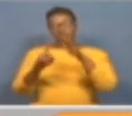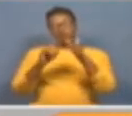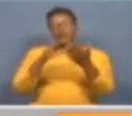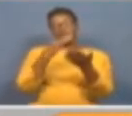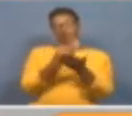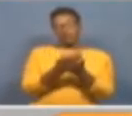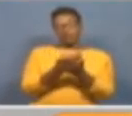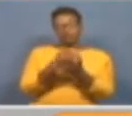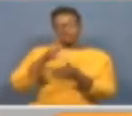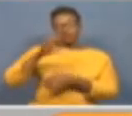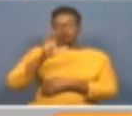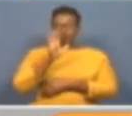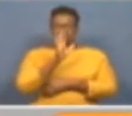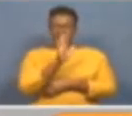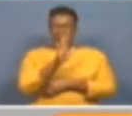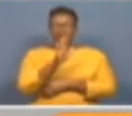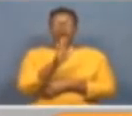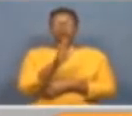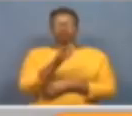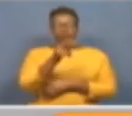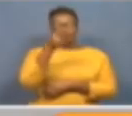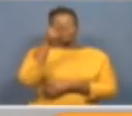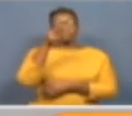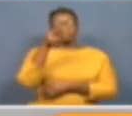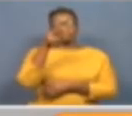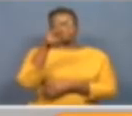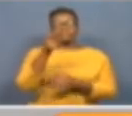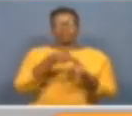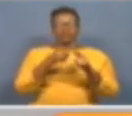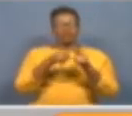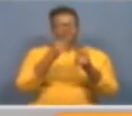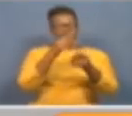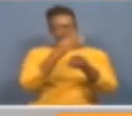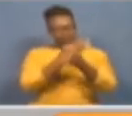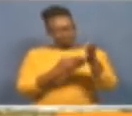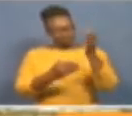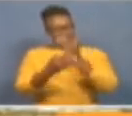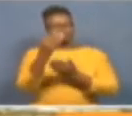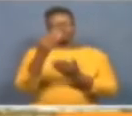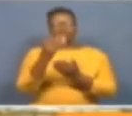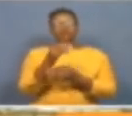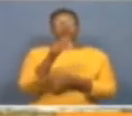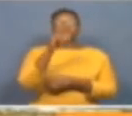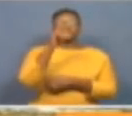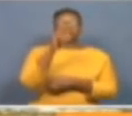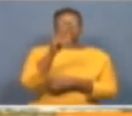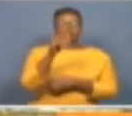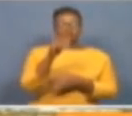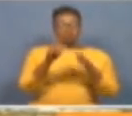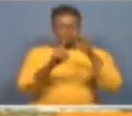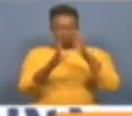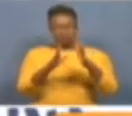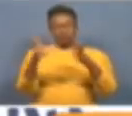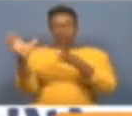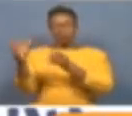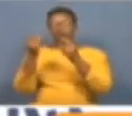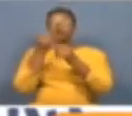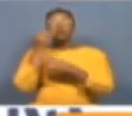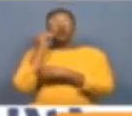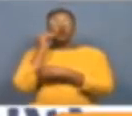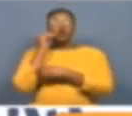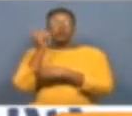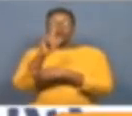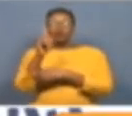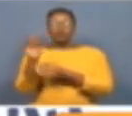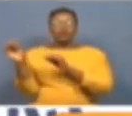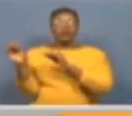yake Idriss Mukhtar alipigwa risasi na kujeruhiwa. Korane alichukuliwa kutoka nyumbani kwake hapa Nairobi na kupelekwa katika makao makuu ya